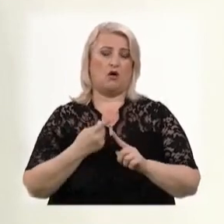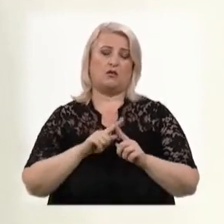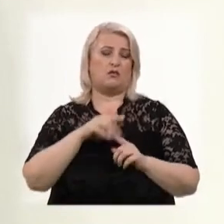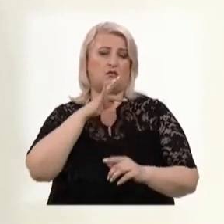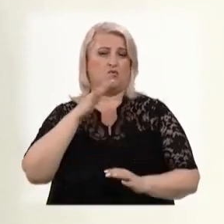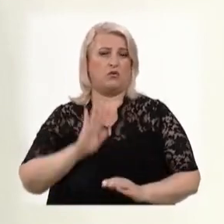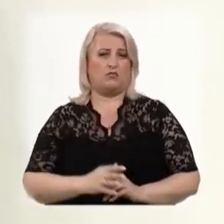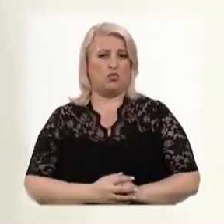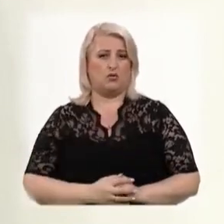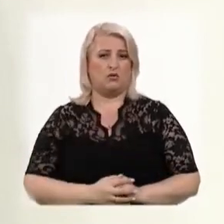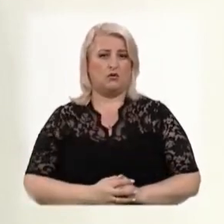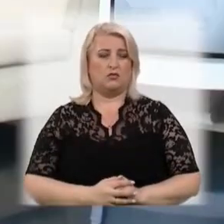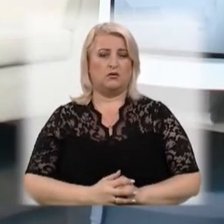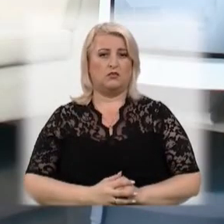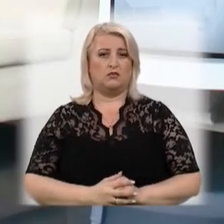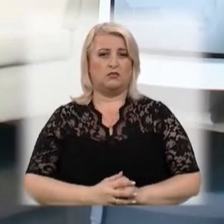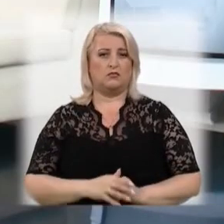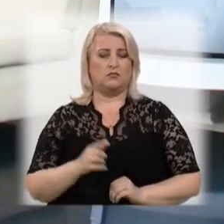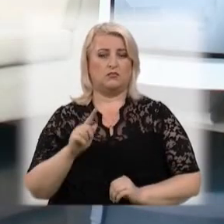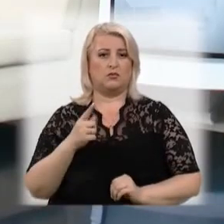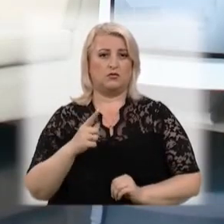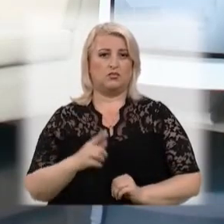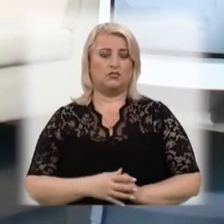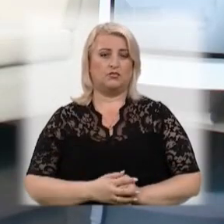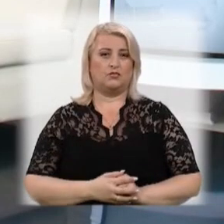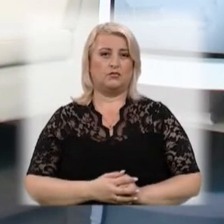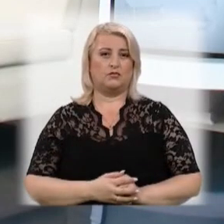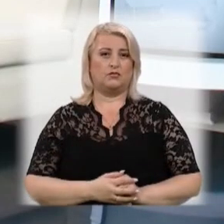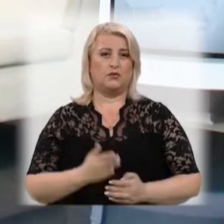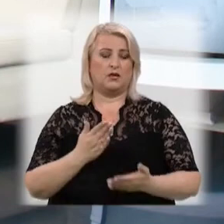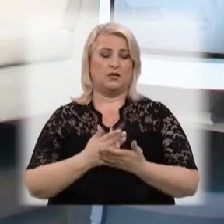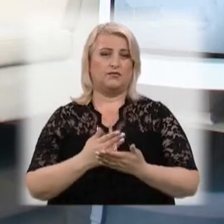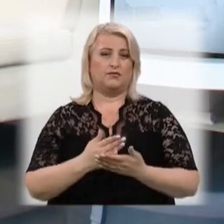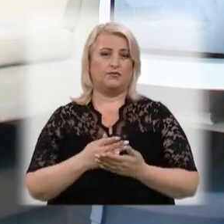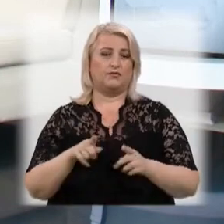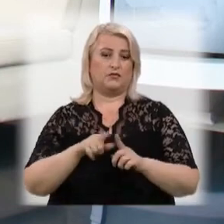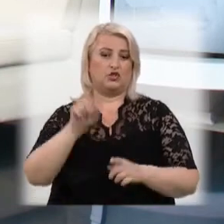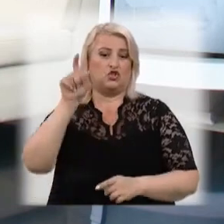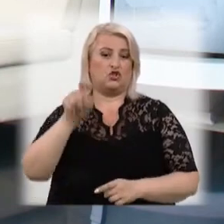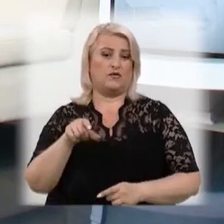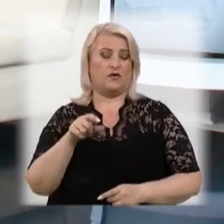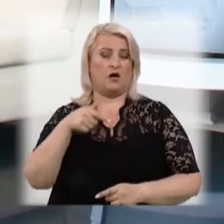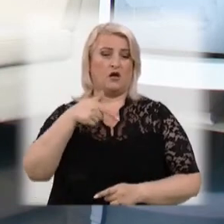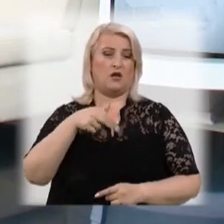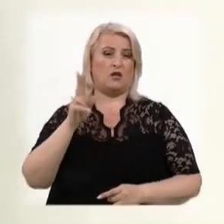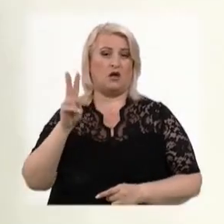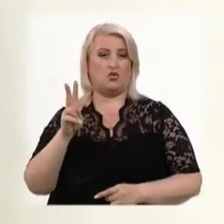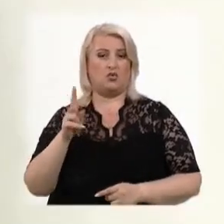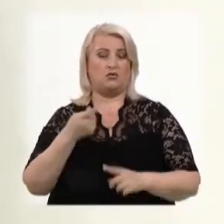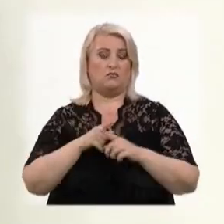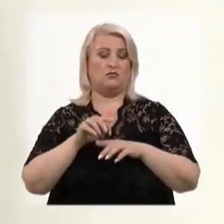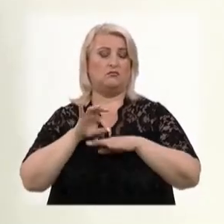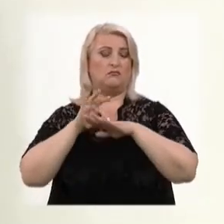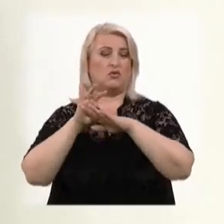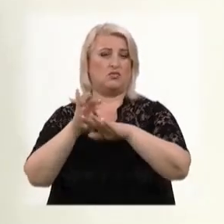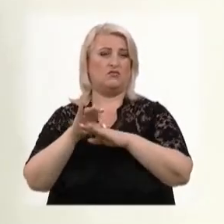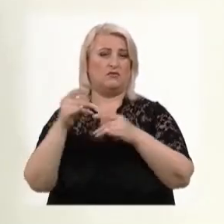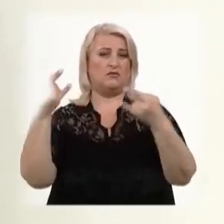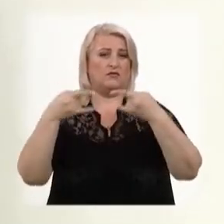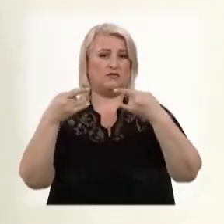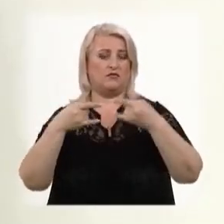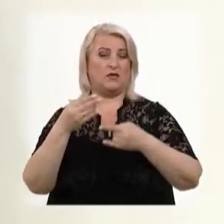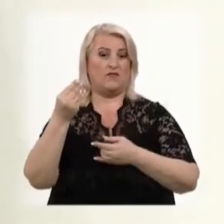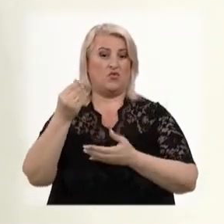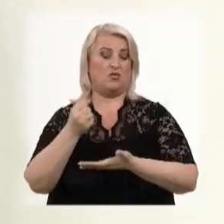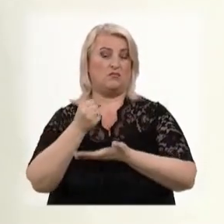mod nu nu e prea bine pentru că așa este Așa un speaker grup cardan Dar face un eveniment Alex bugetului